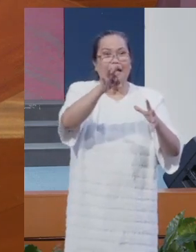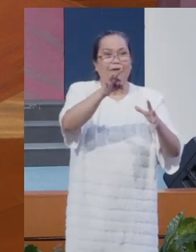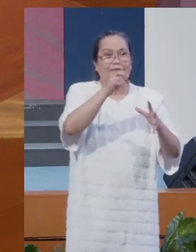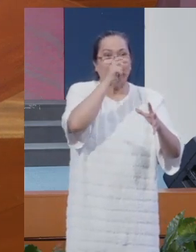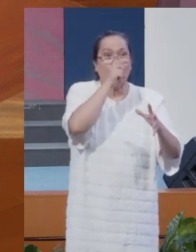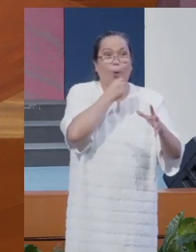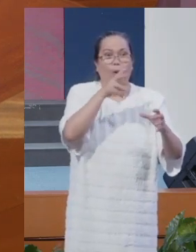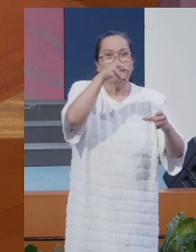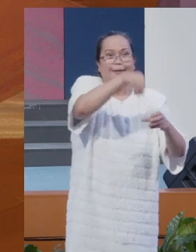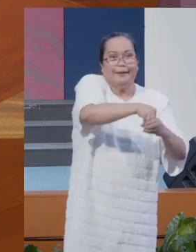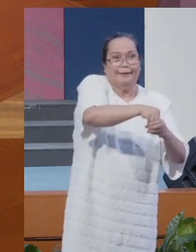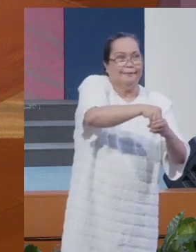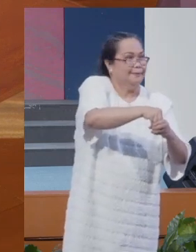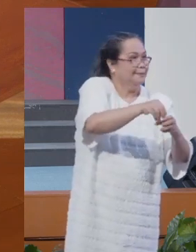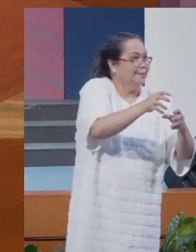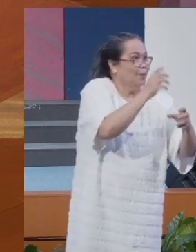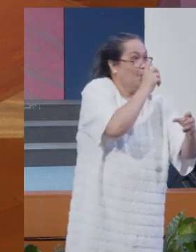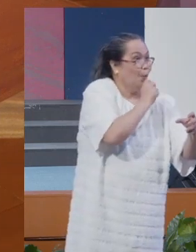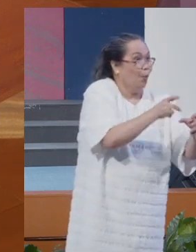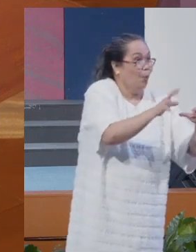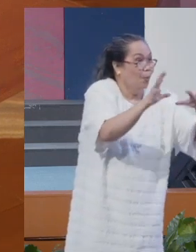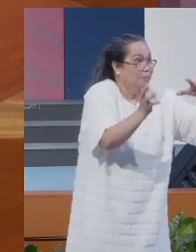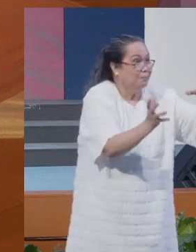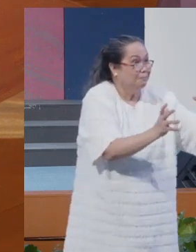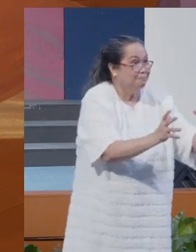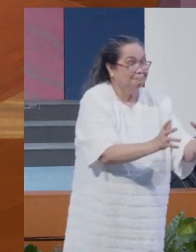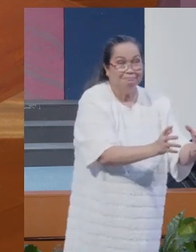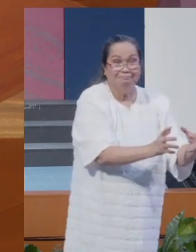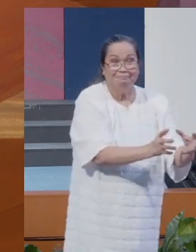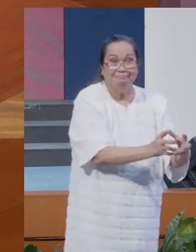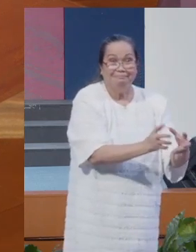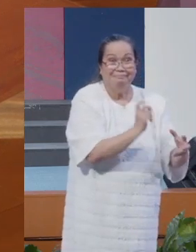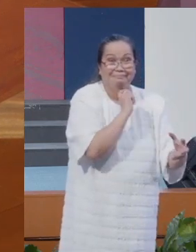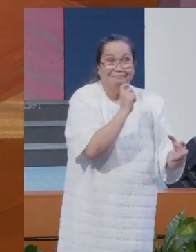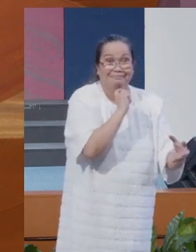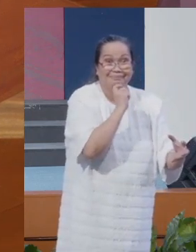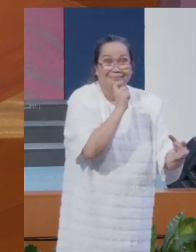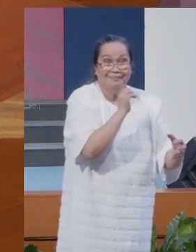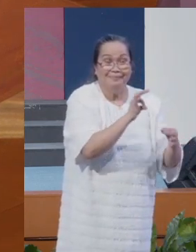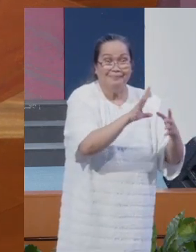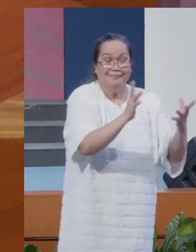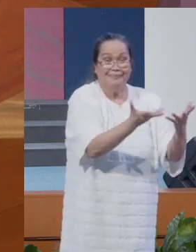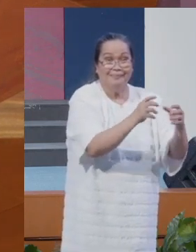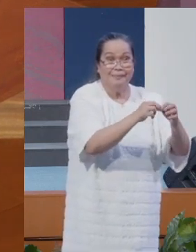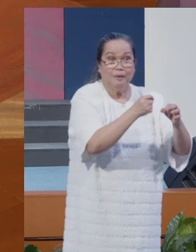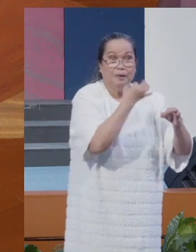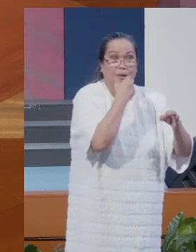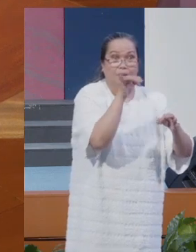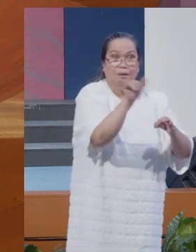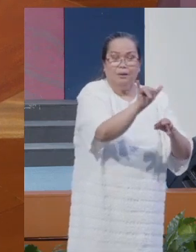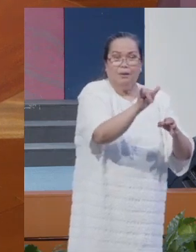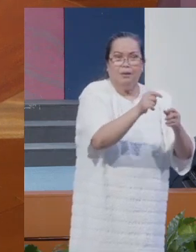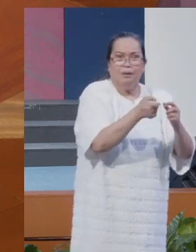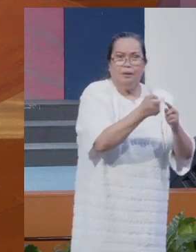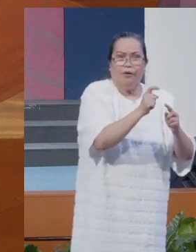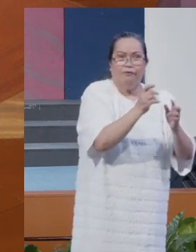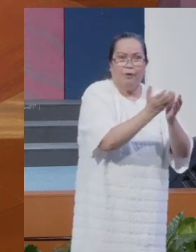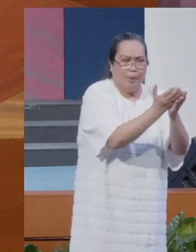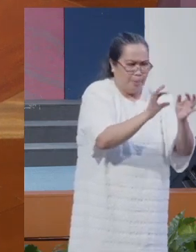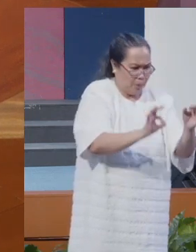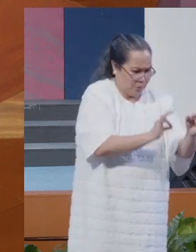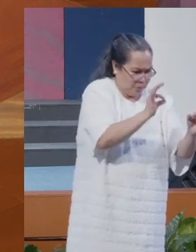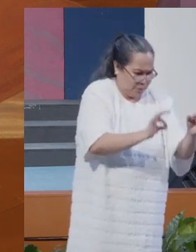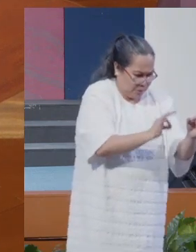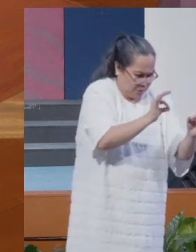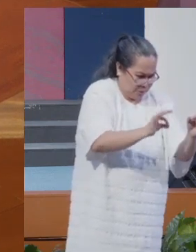luma. Kasi yung old wineskin, banat na yon. Sabi nga ni Pastor Larry, ang wineskin, kung minsan ginagawa nila from a goat,